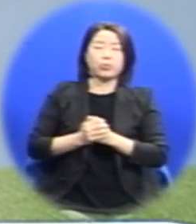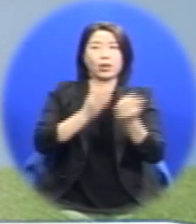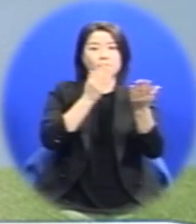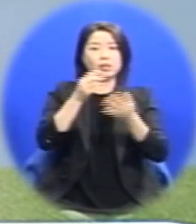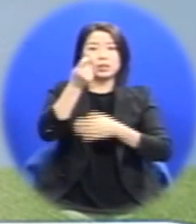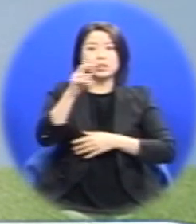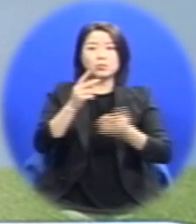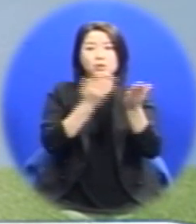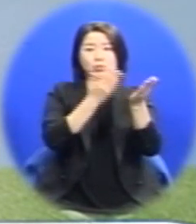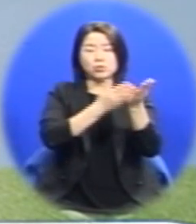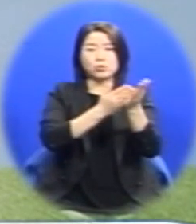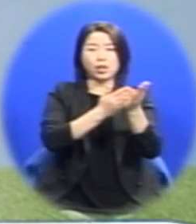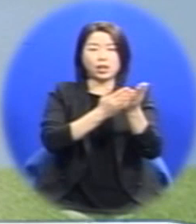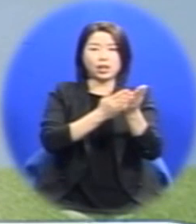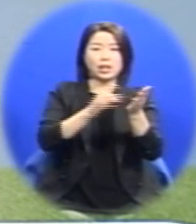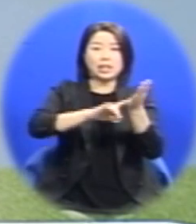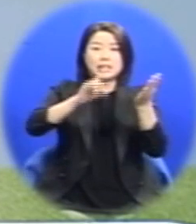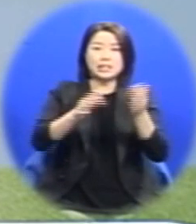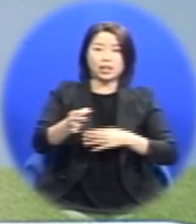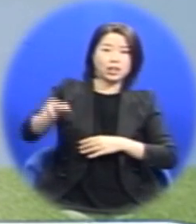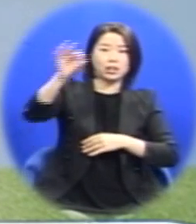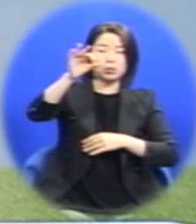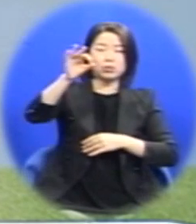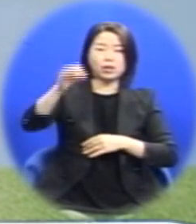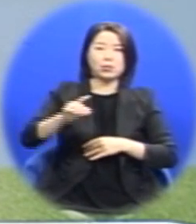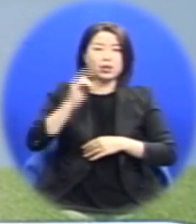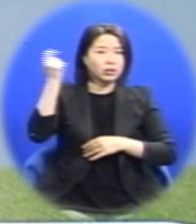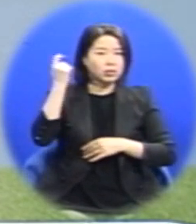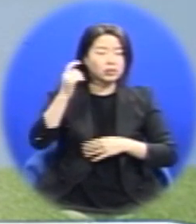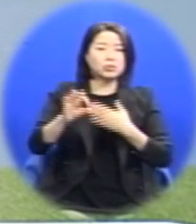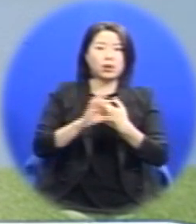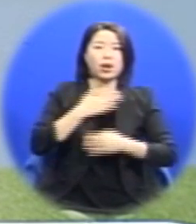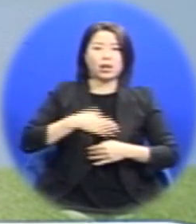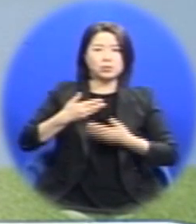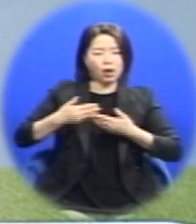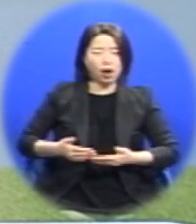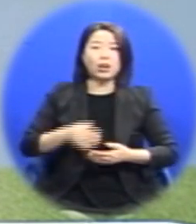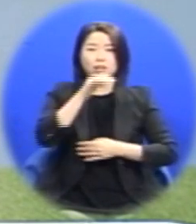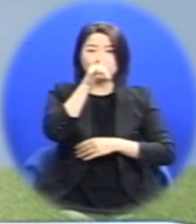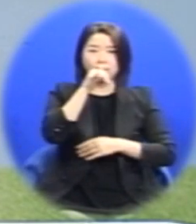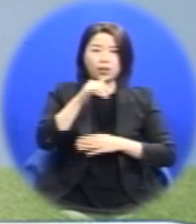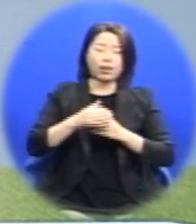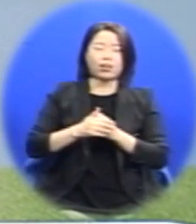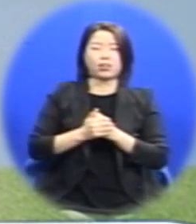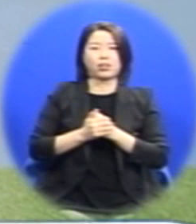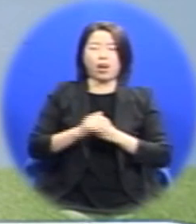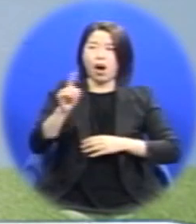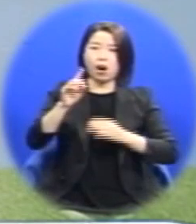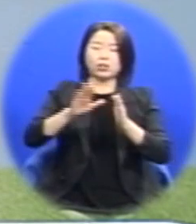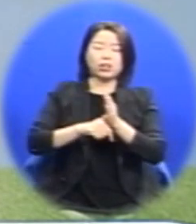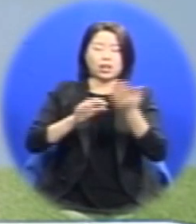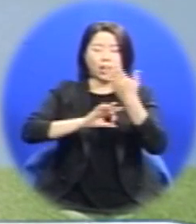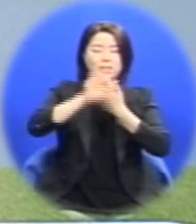뉴스에 이자가 조금이라도 높아진다는 뉴스를 들으면 가슴이 철렁 내려앉아요. 어떤 때는